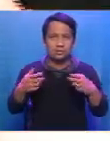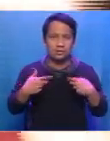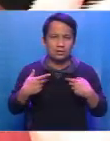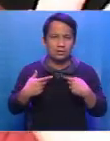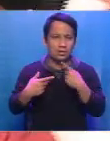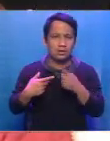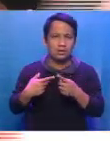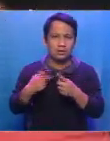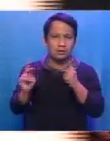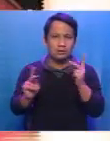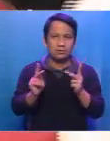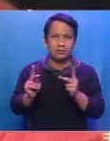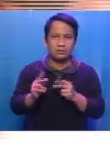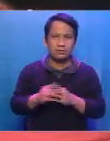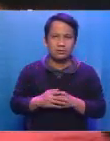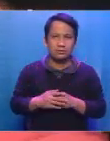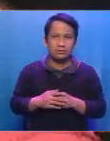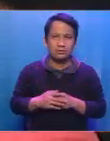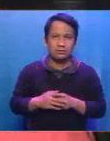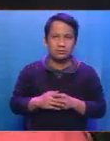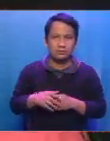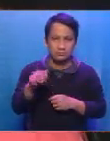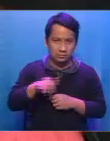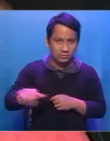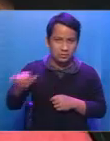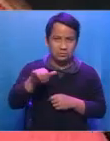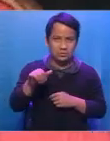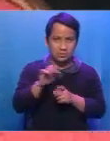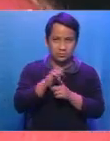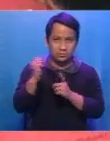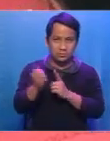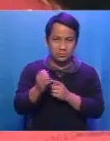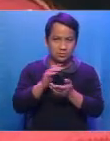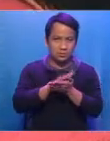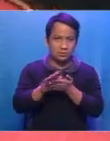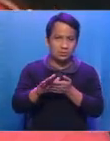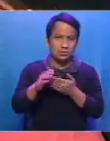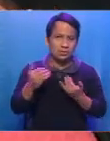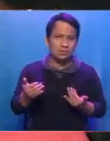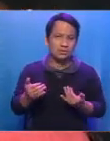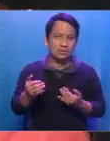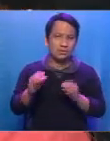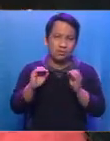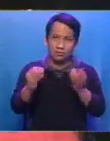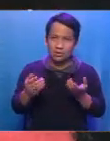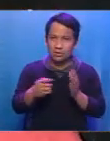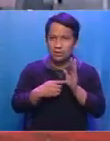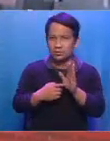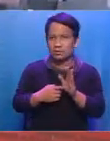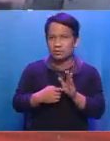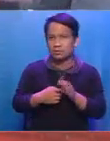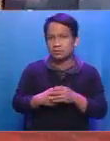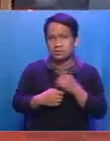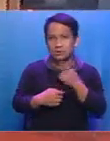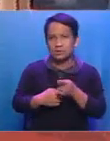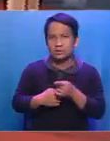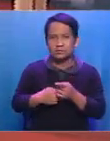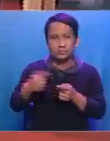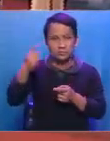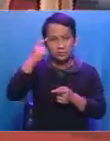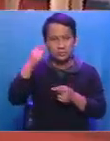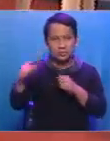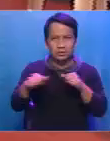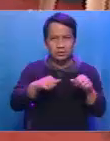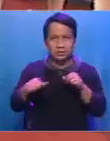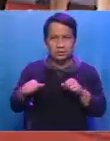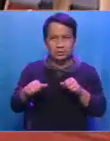daw ang kapaligiran natin is malinis, di ba? Eh, kaso no choice po tayo. Ito ang naisaksyonan